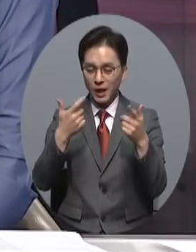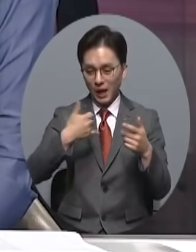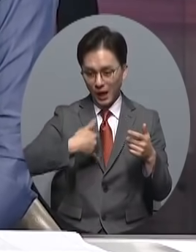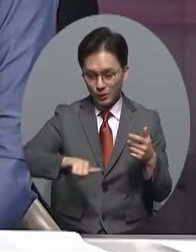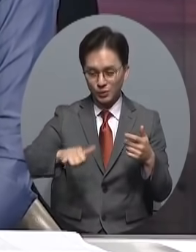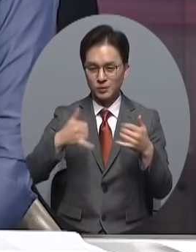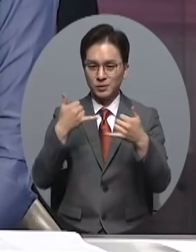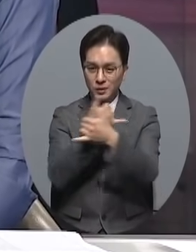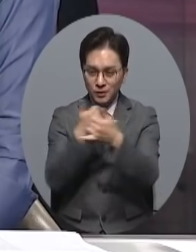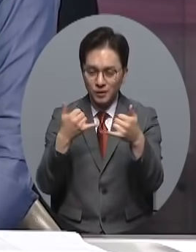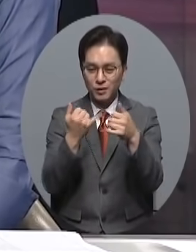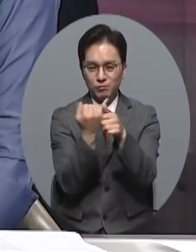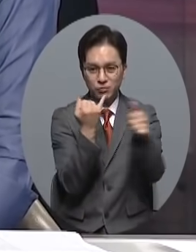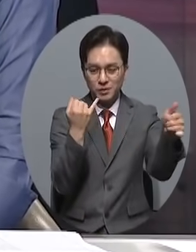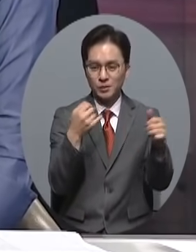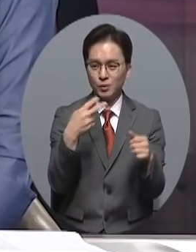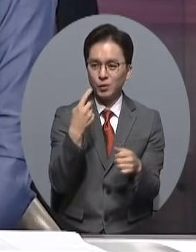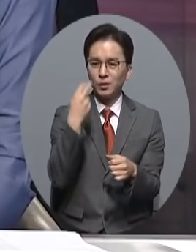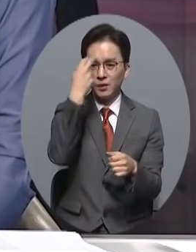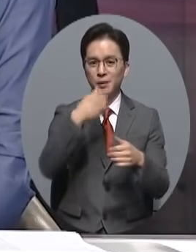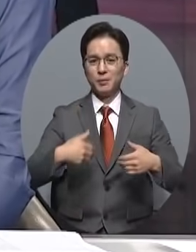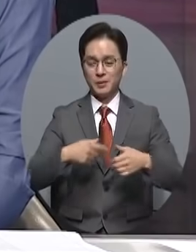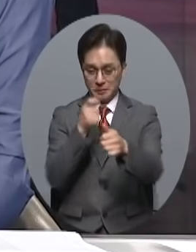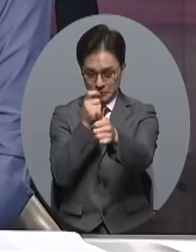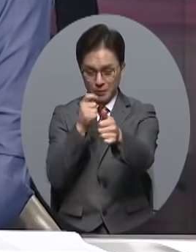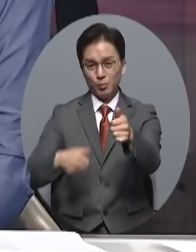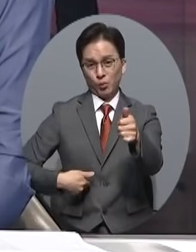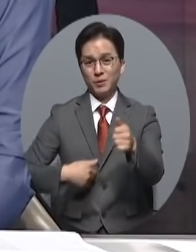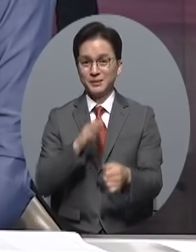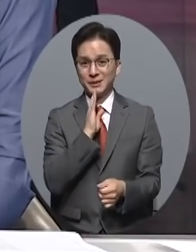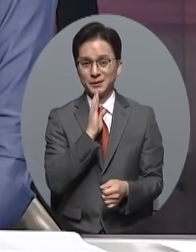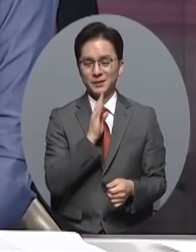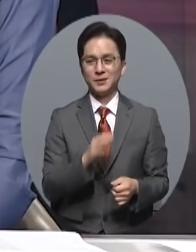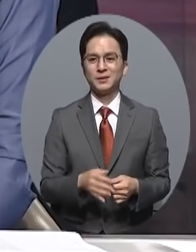특검과 뭐 중수부 시절 인연 어떻게든 좀